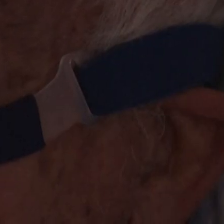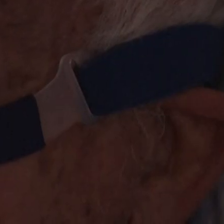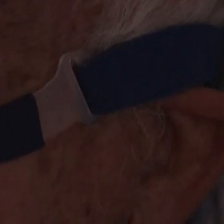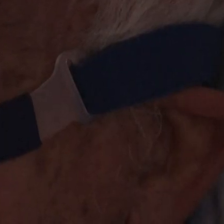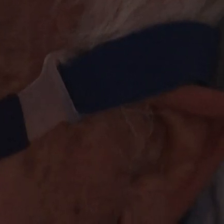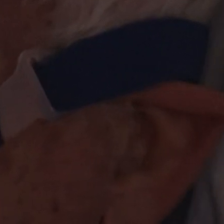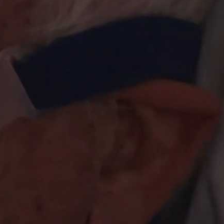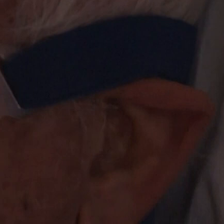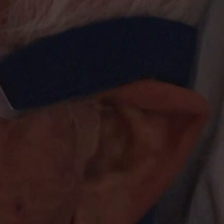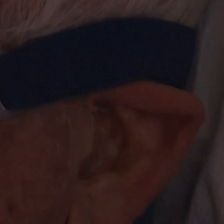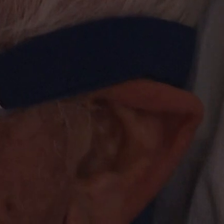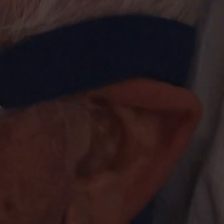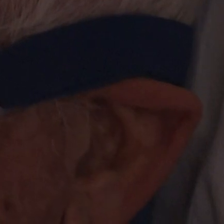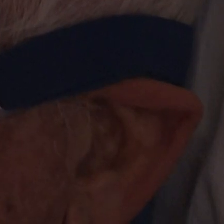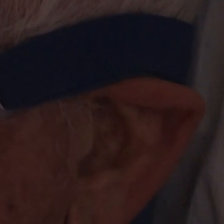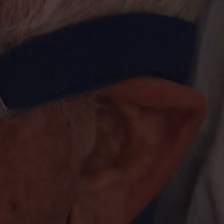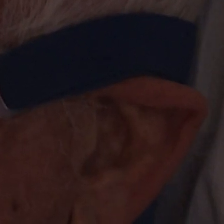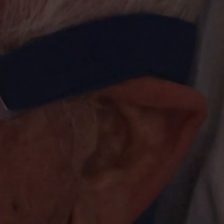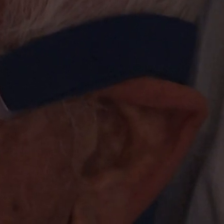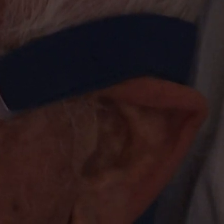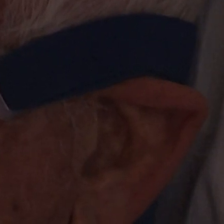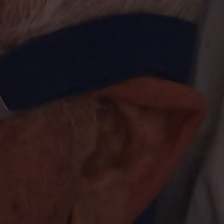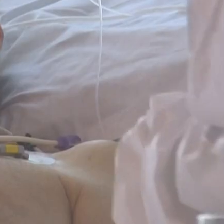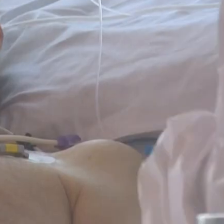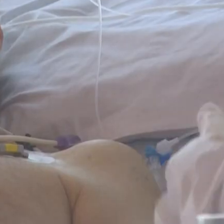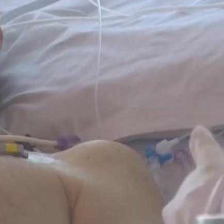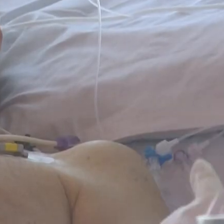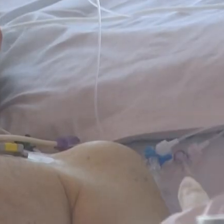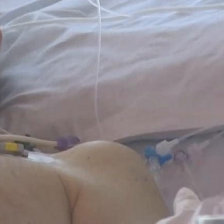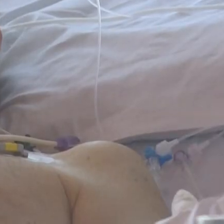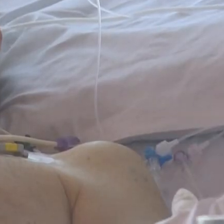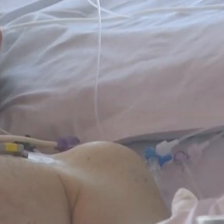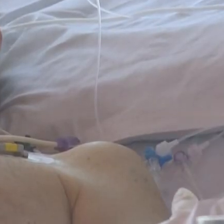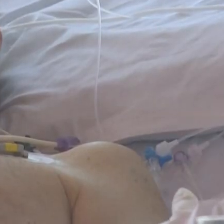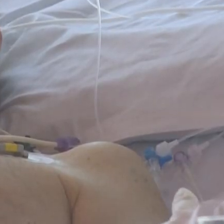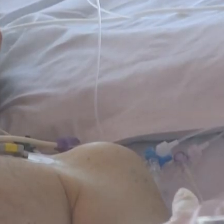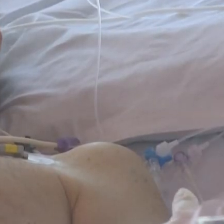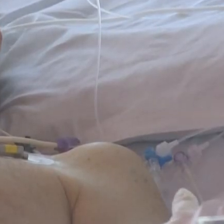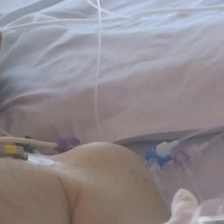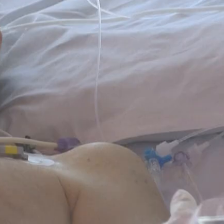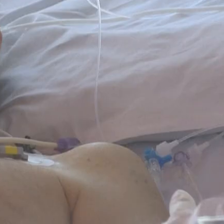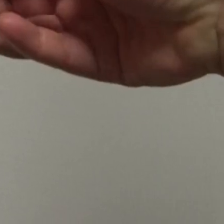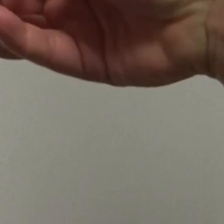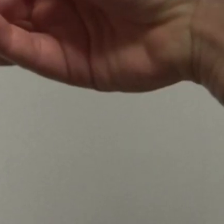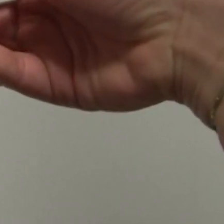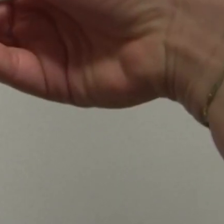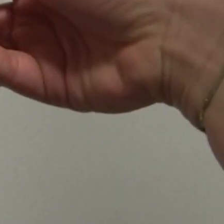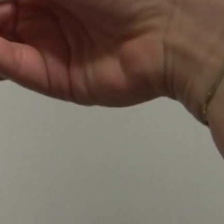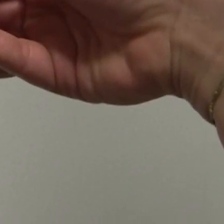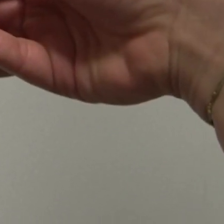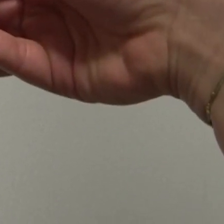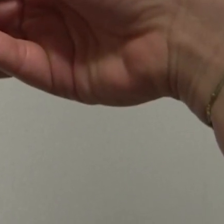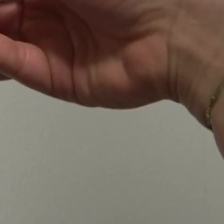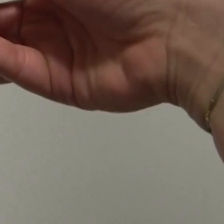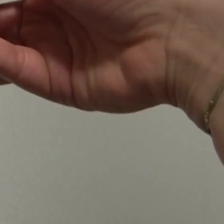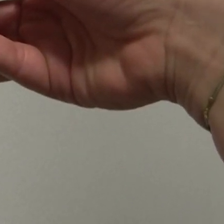Dr. Bejovičeva je dejala, da jo skrbijo smrti v starostni skupini od 60 do 70 let, saj te niso potrebne. Vsi ti bi se že